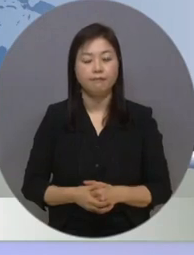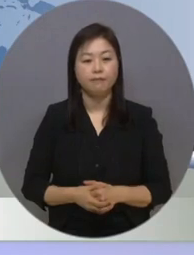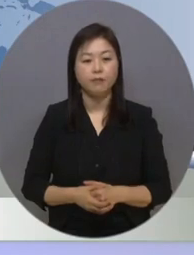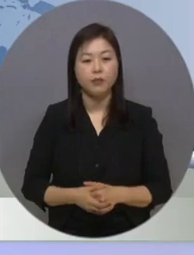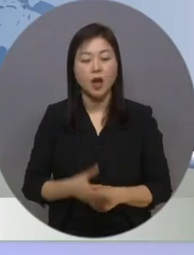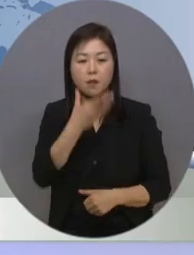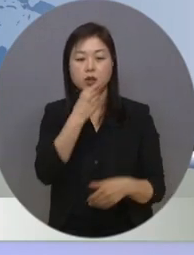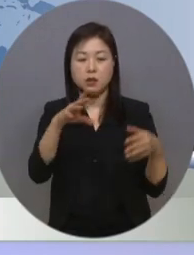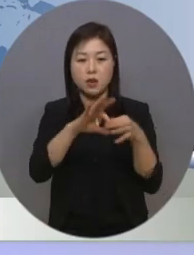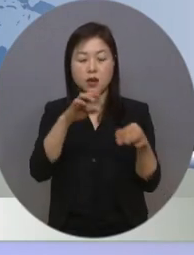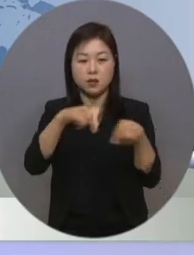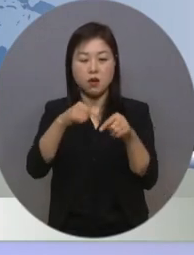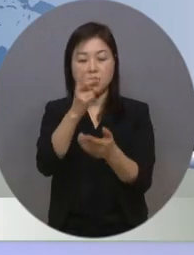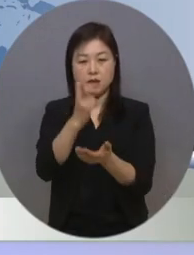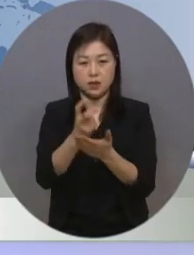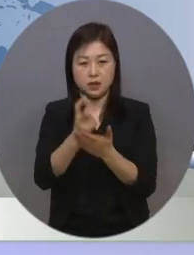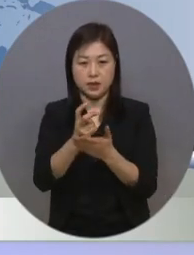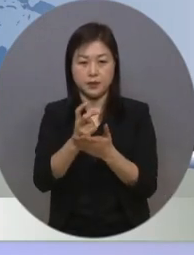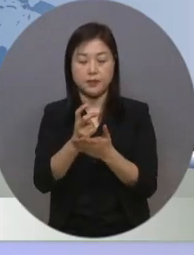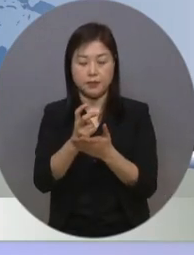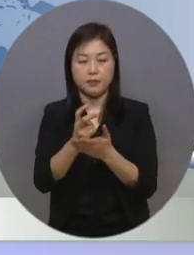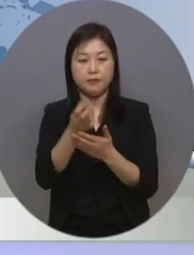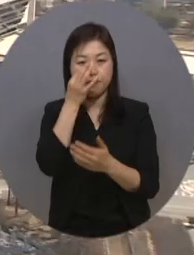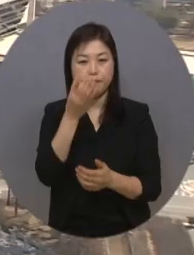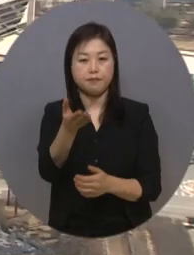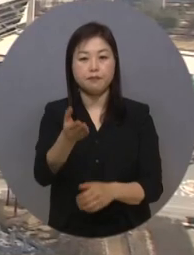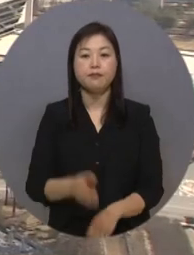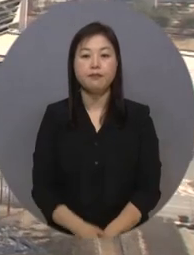이어서 복지계 정책 소식 만나보겠습니다.